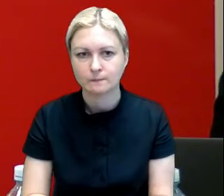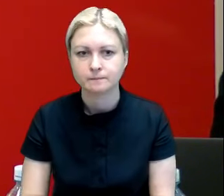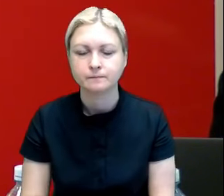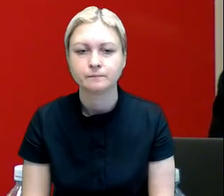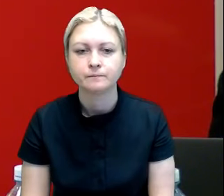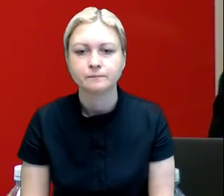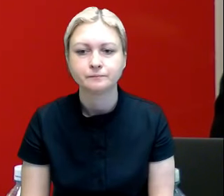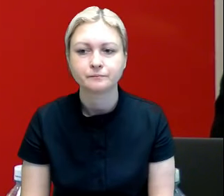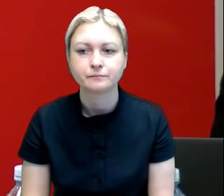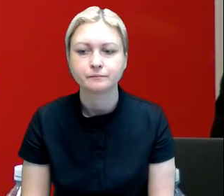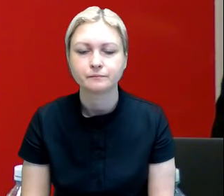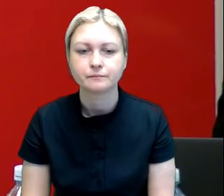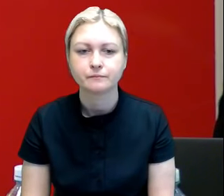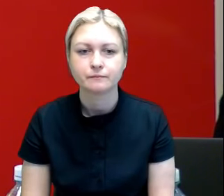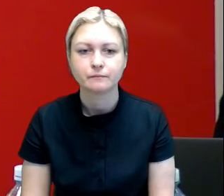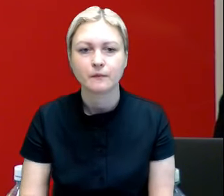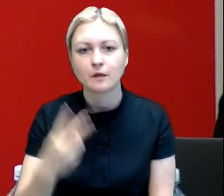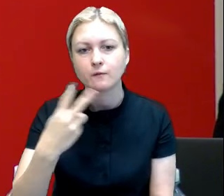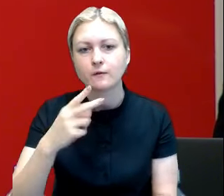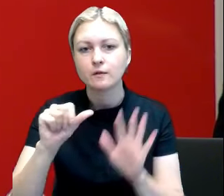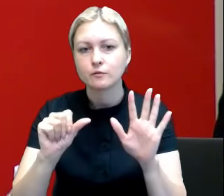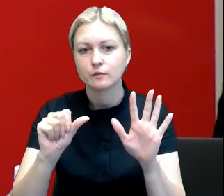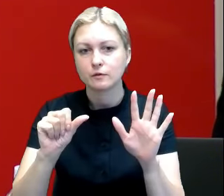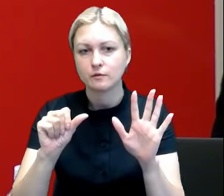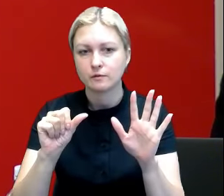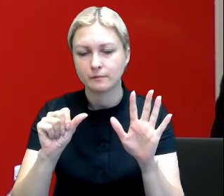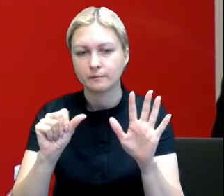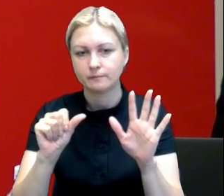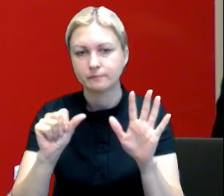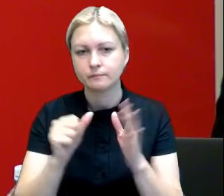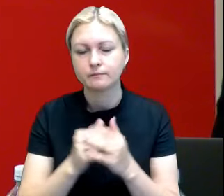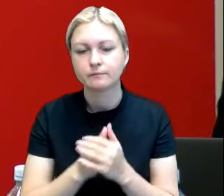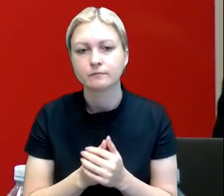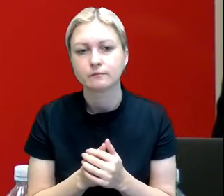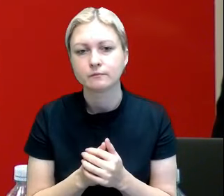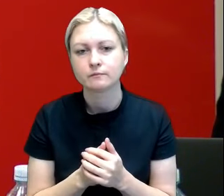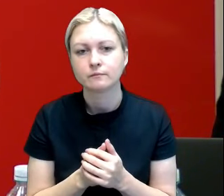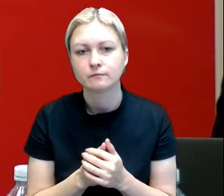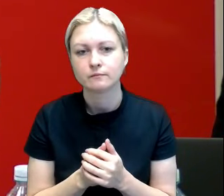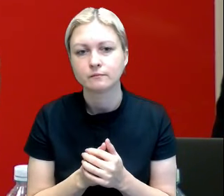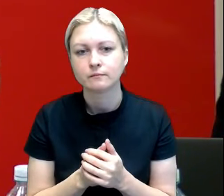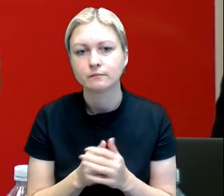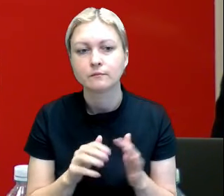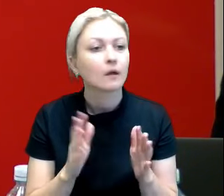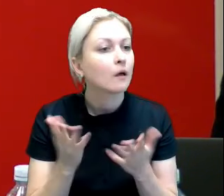nepakito 26 o kas negali dar